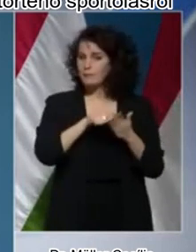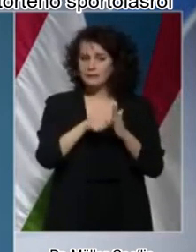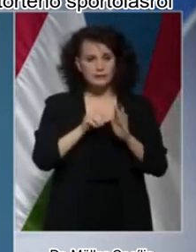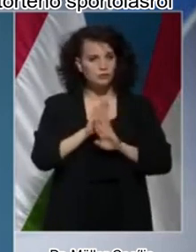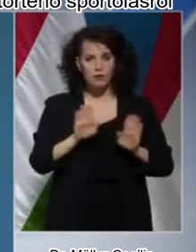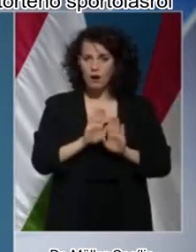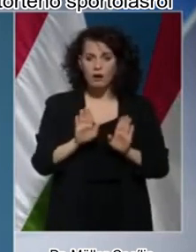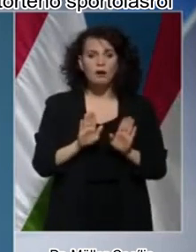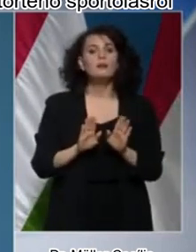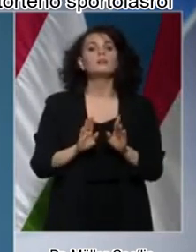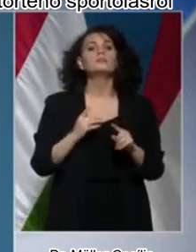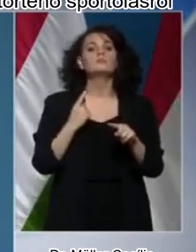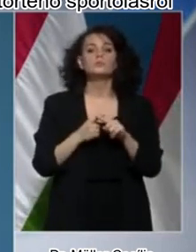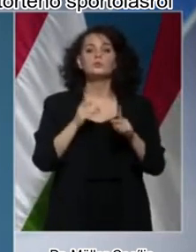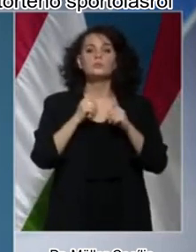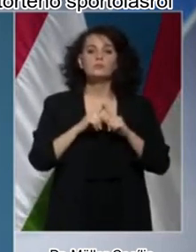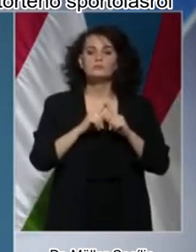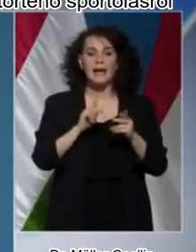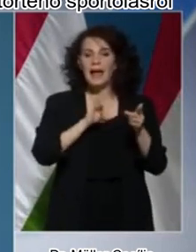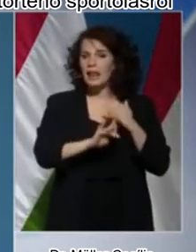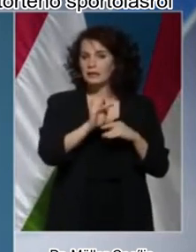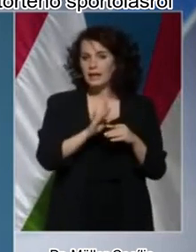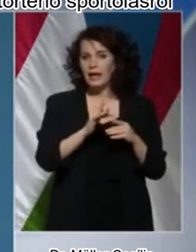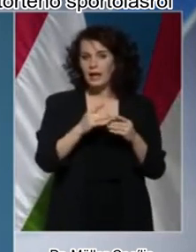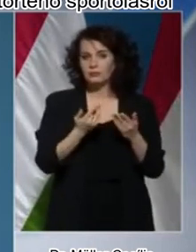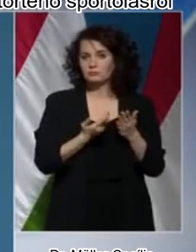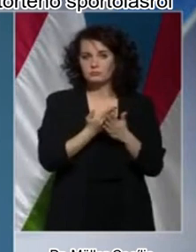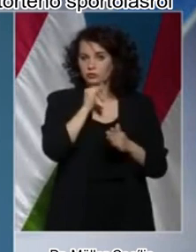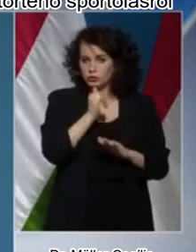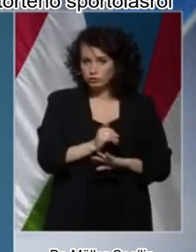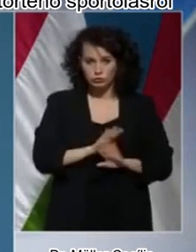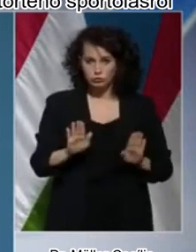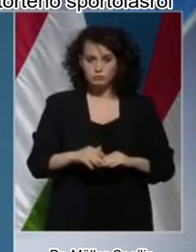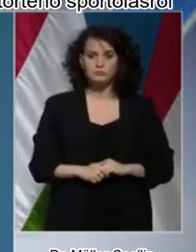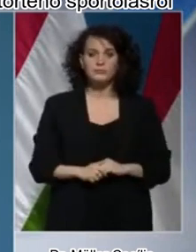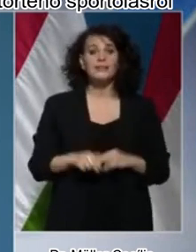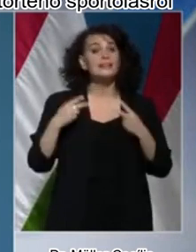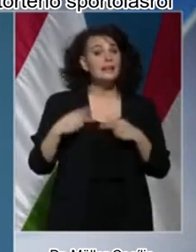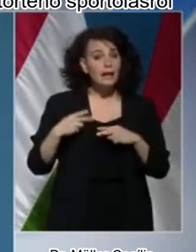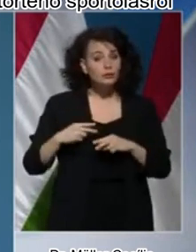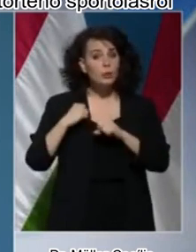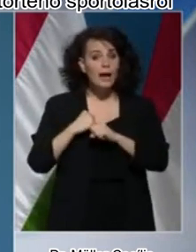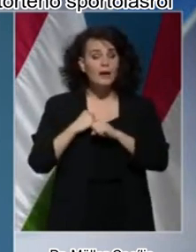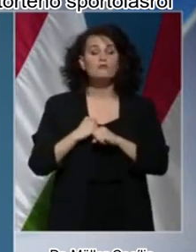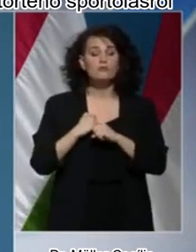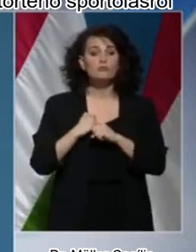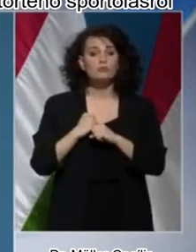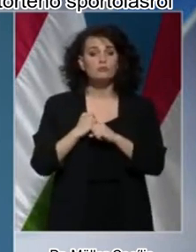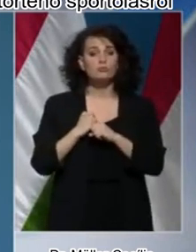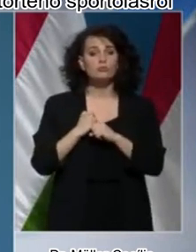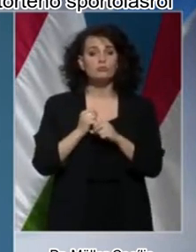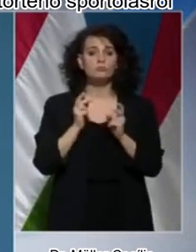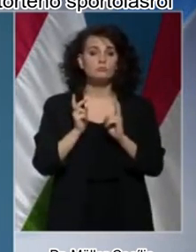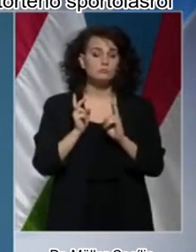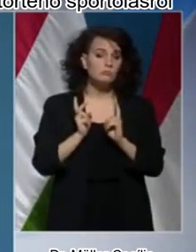tiltott, illetve semmiféle ellenjavallata nincsen. A kirándulások is olyan